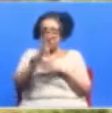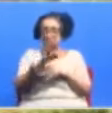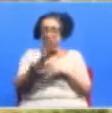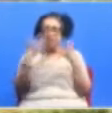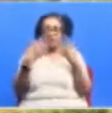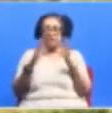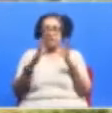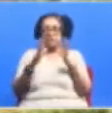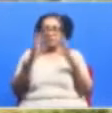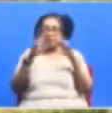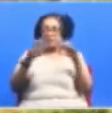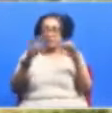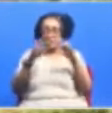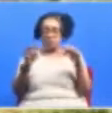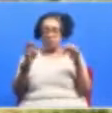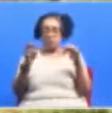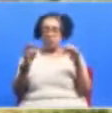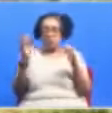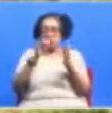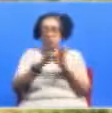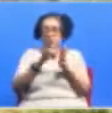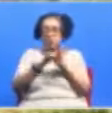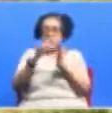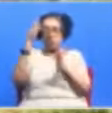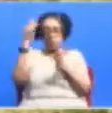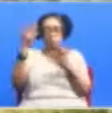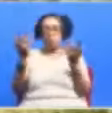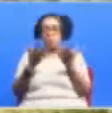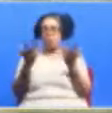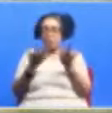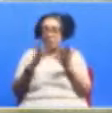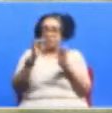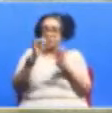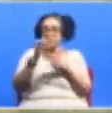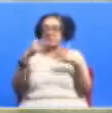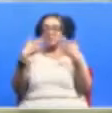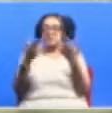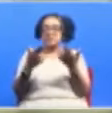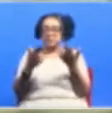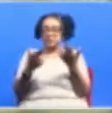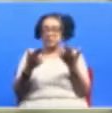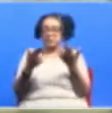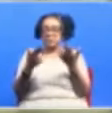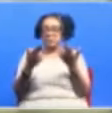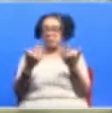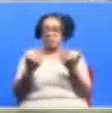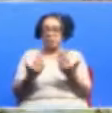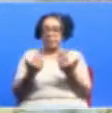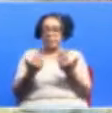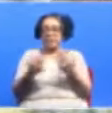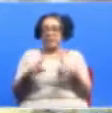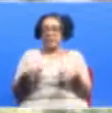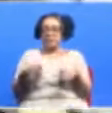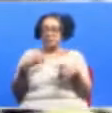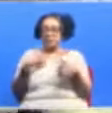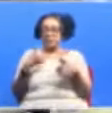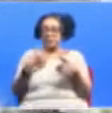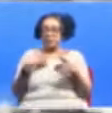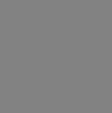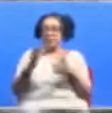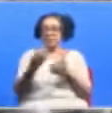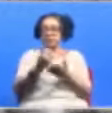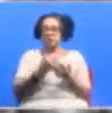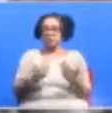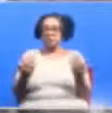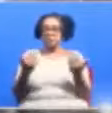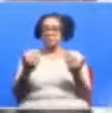kuweza kukamilisha ule utafiti ndio iweze kujulikana haswa chanzo cha ulemavu huu ni nini. For now they are living for their